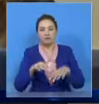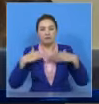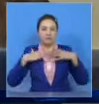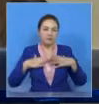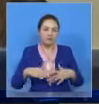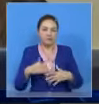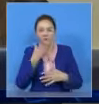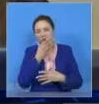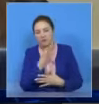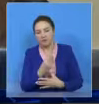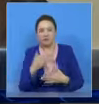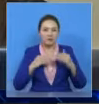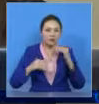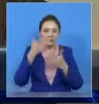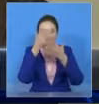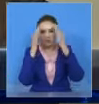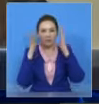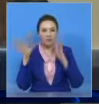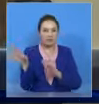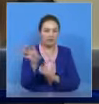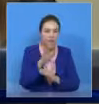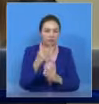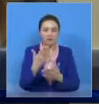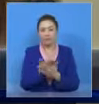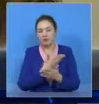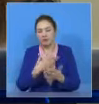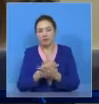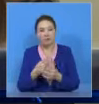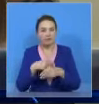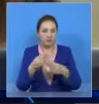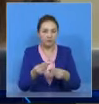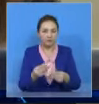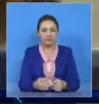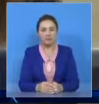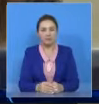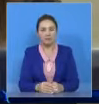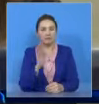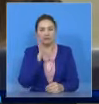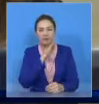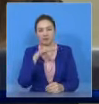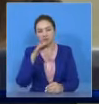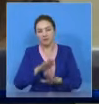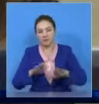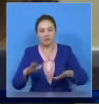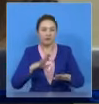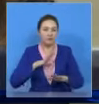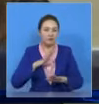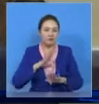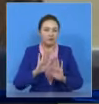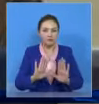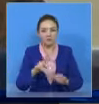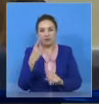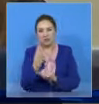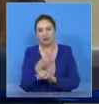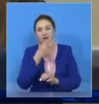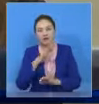наряды макияж прически это все же мы все предоставляем от мам от детей мы только одно условие